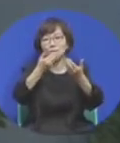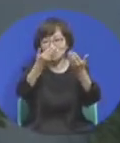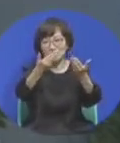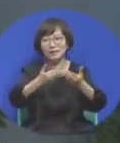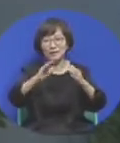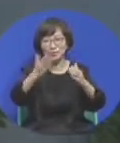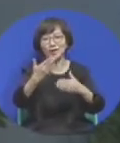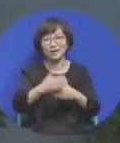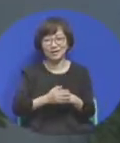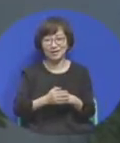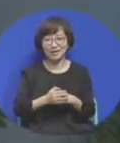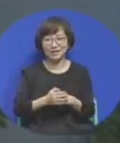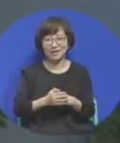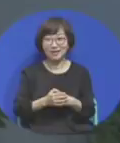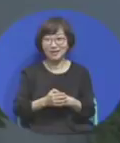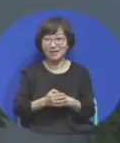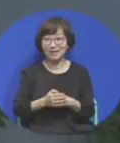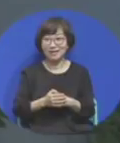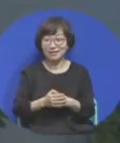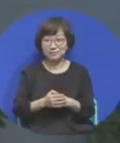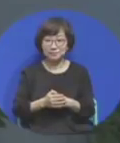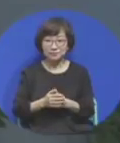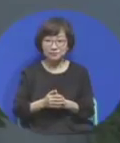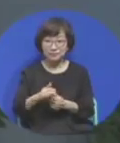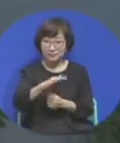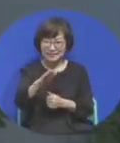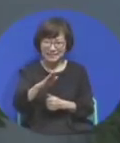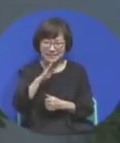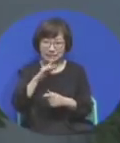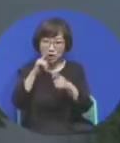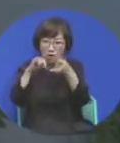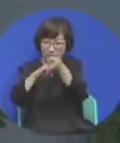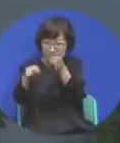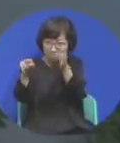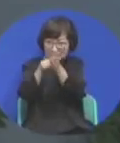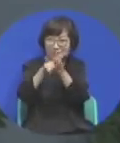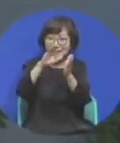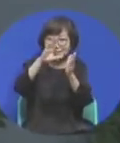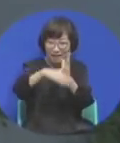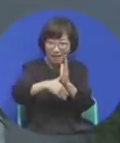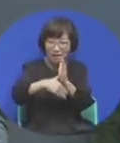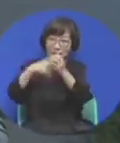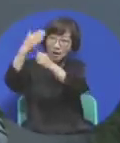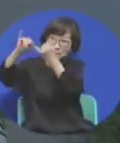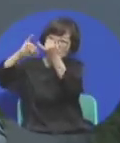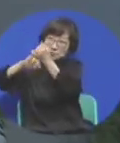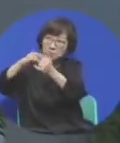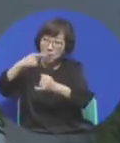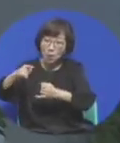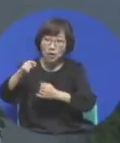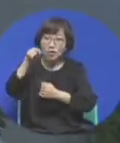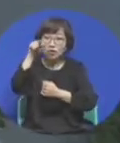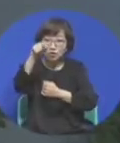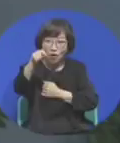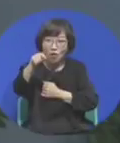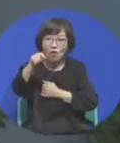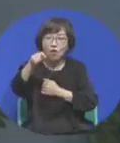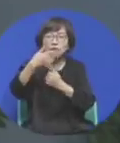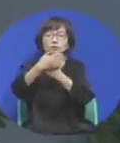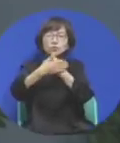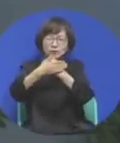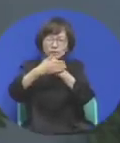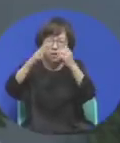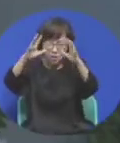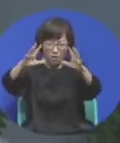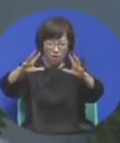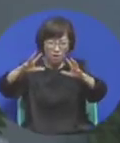가짜 다 내버려버려 진짜 잡았어요. 잡으면 너로 말미암아 열방이 복을 받게 할 것이다. Let go of all the falsehoods that are